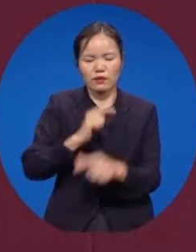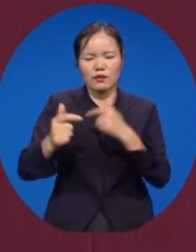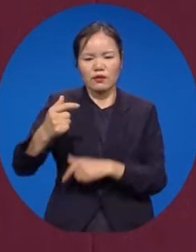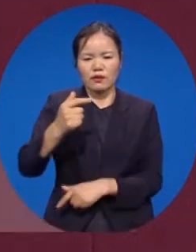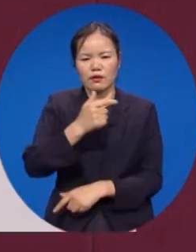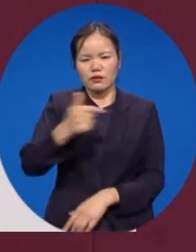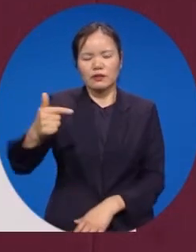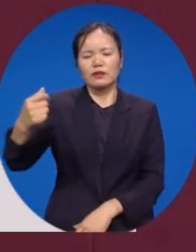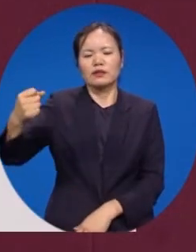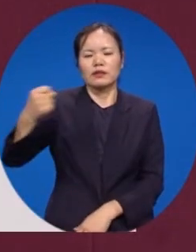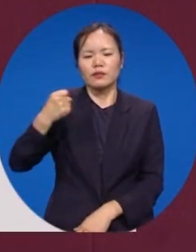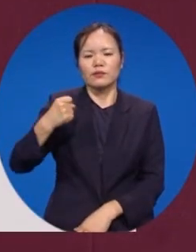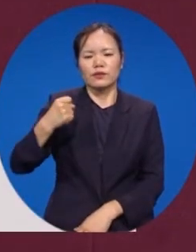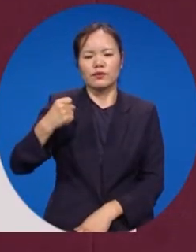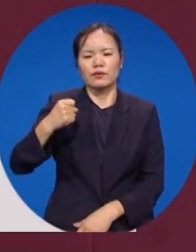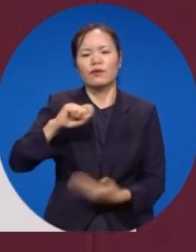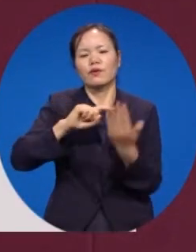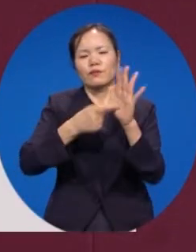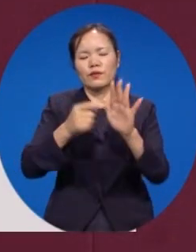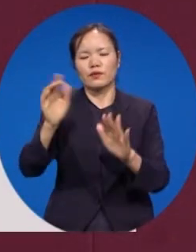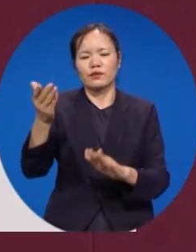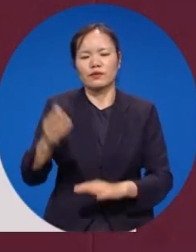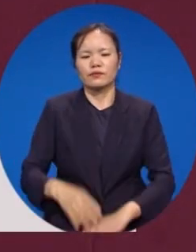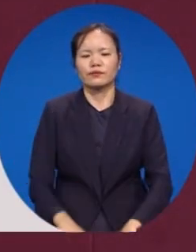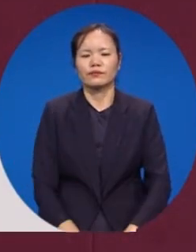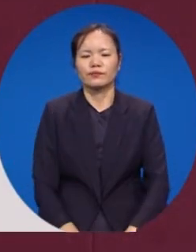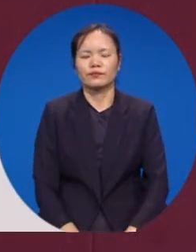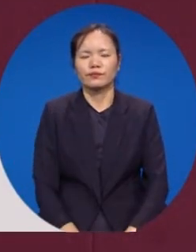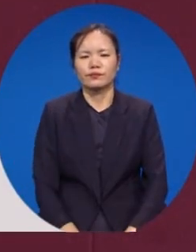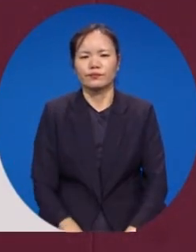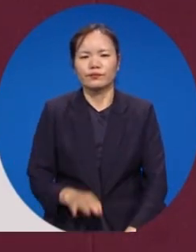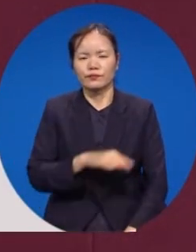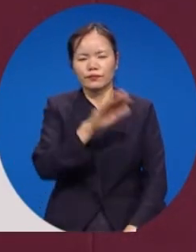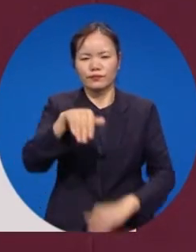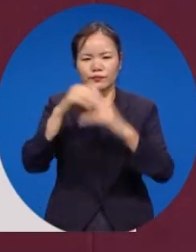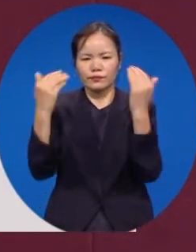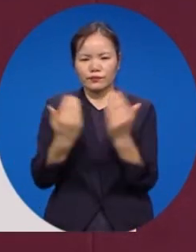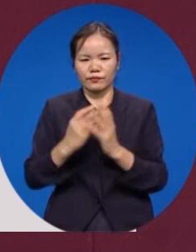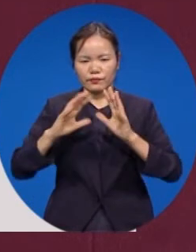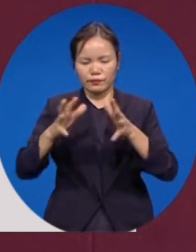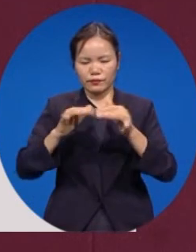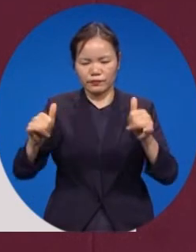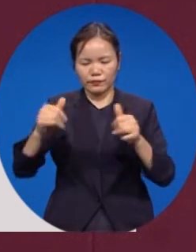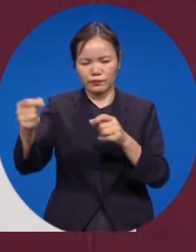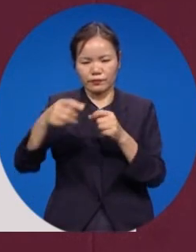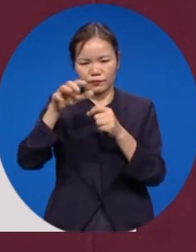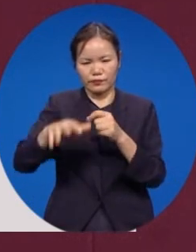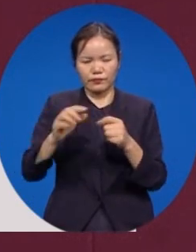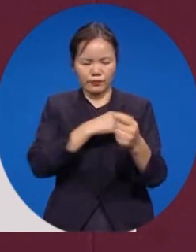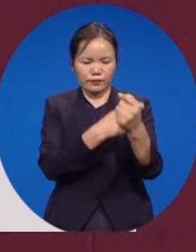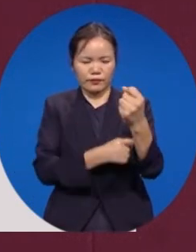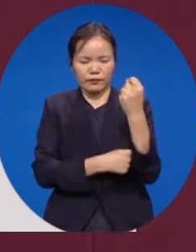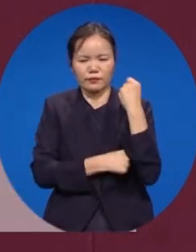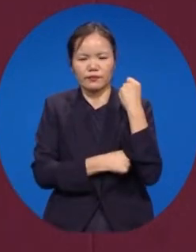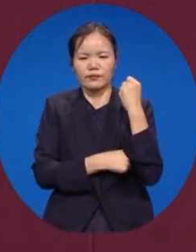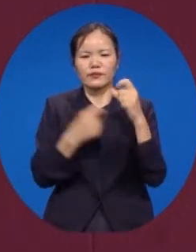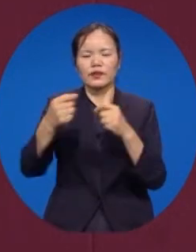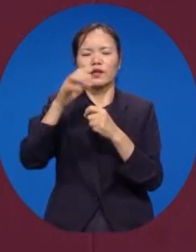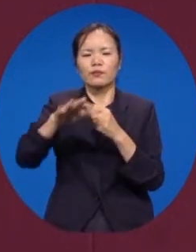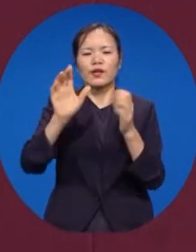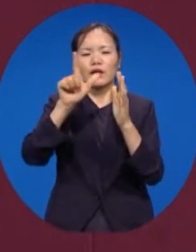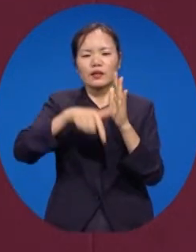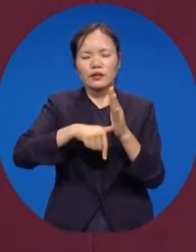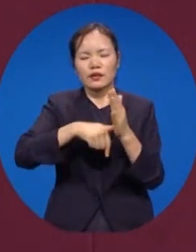힘으로 세상에 나올 것입니다. 우리 모두는 국민 앞에, 권력 앞에, 또 세월